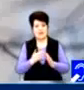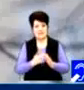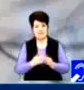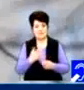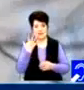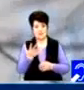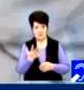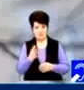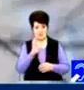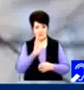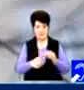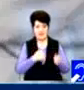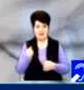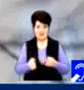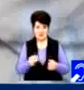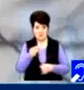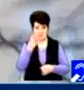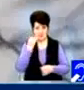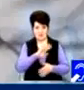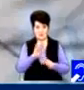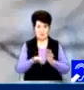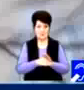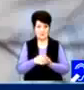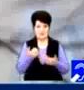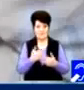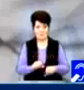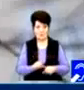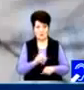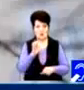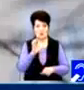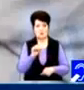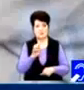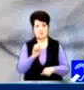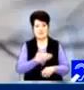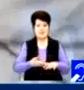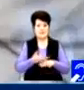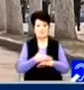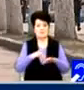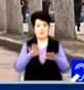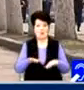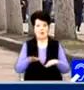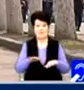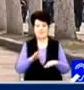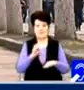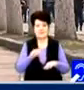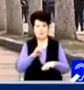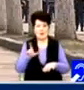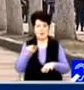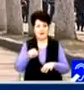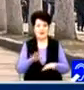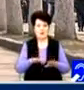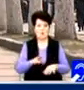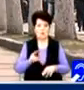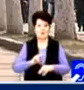cincea femeie angajată din Republica Moldova este supusă unor forme subtile de hărțuire sexuală la locul de muncă Alina Andronache a venit cu